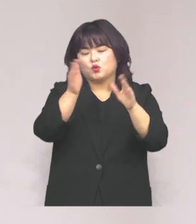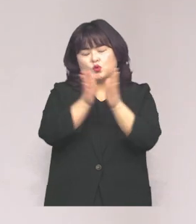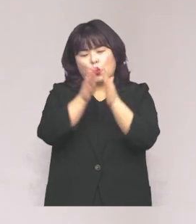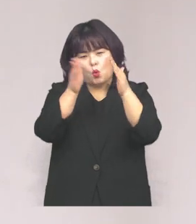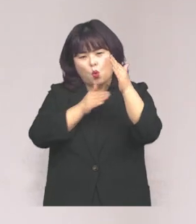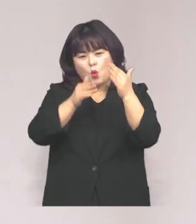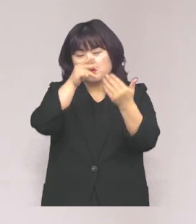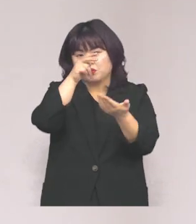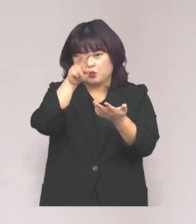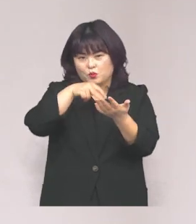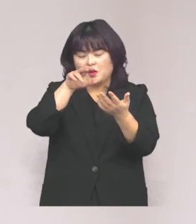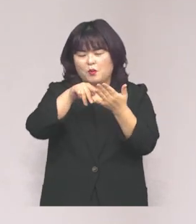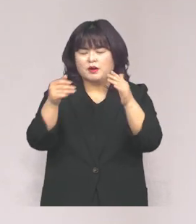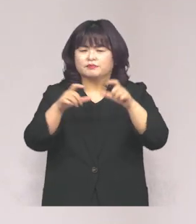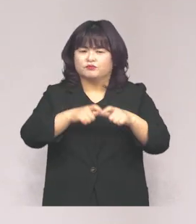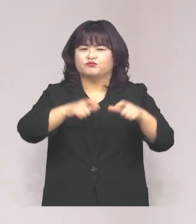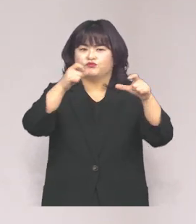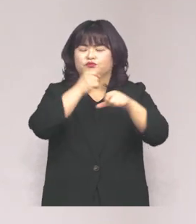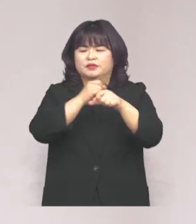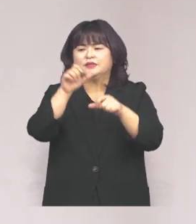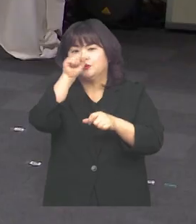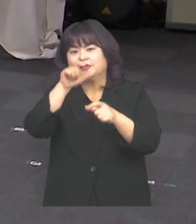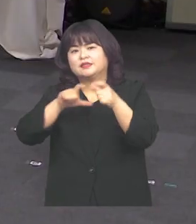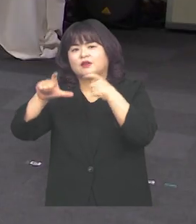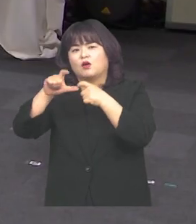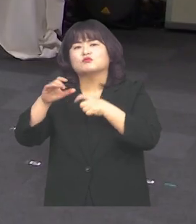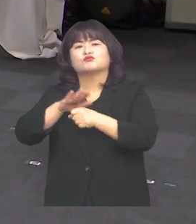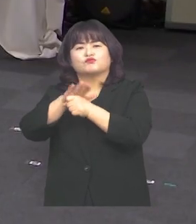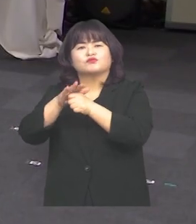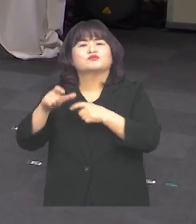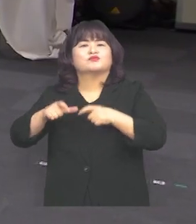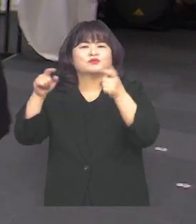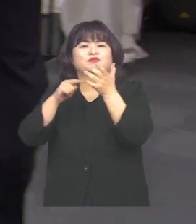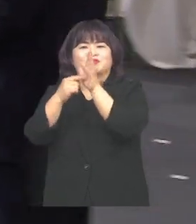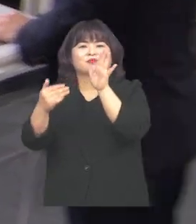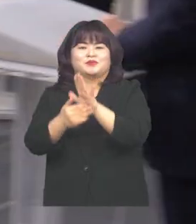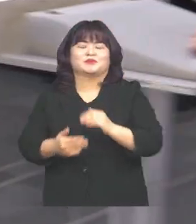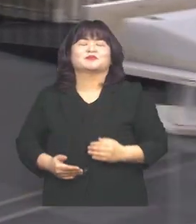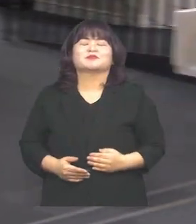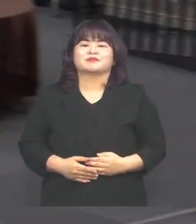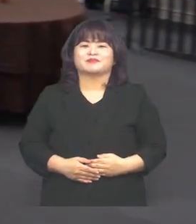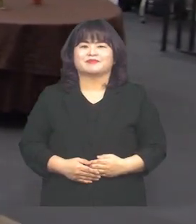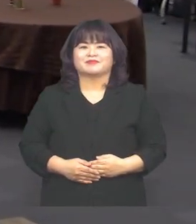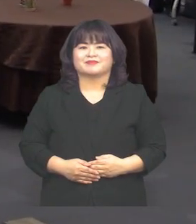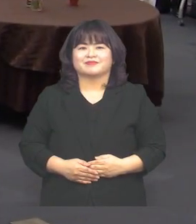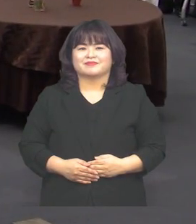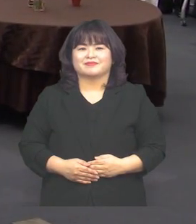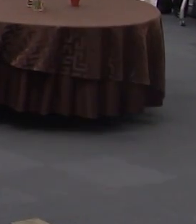공공도서관을 확충하는 등 책을 좋아하는 시민들을 위해 최선을 다하고 있다고 말했습니다.